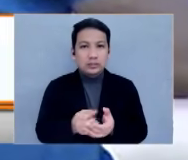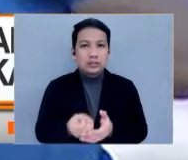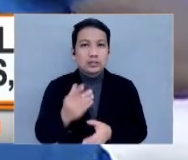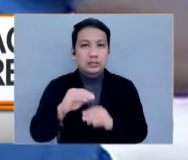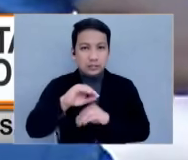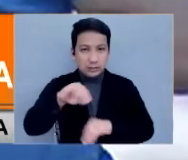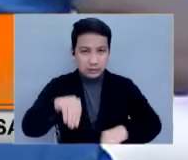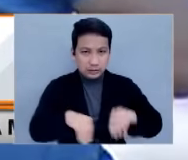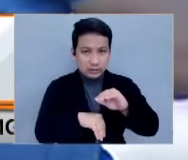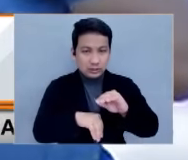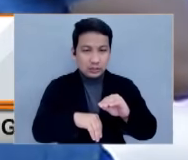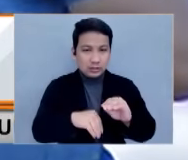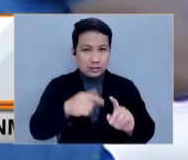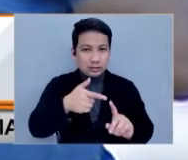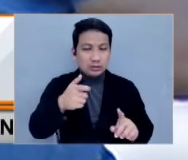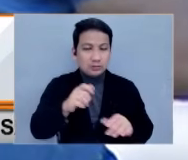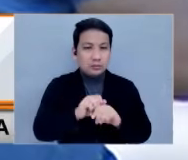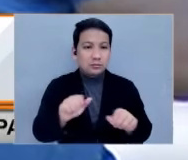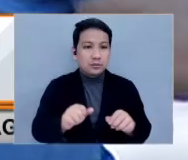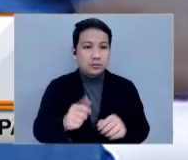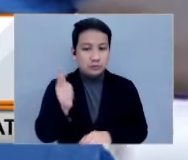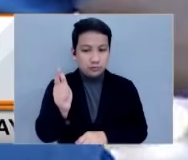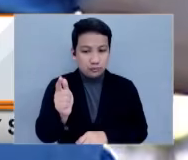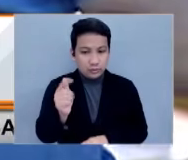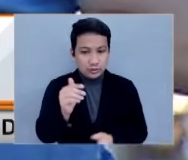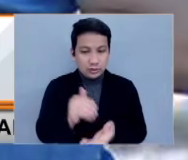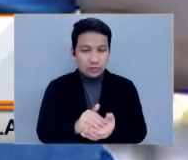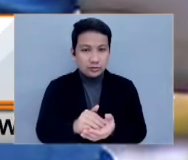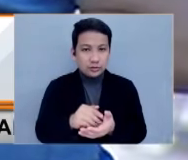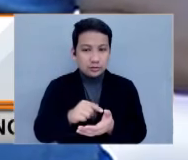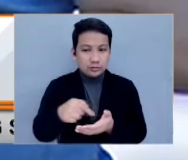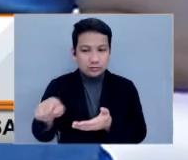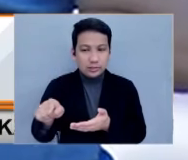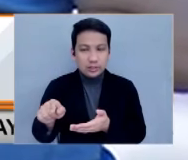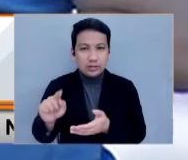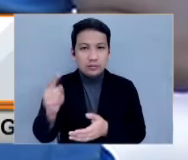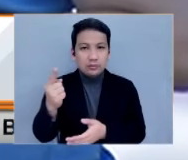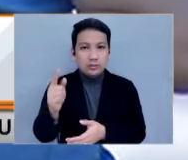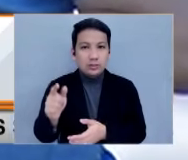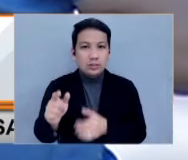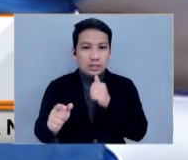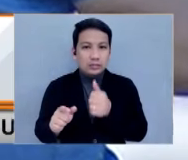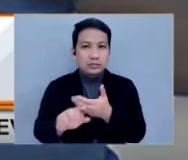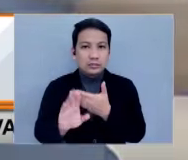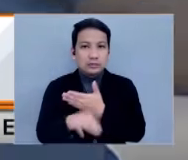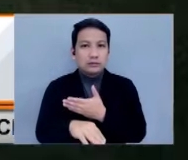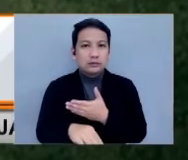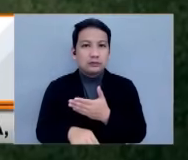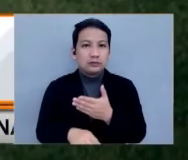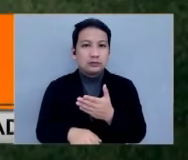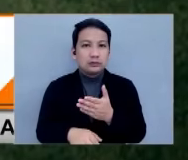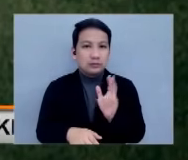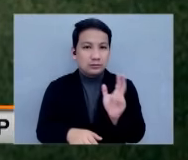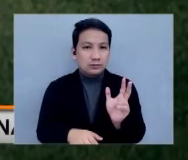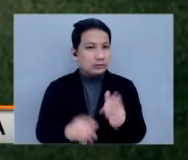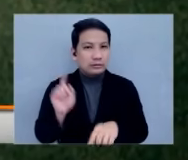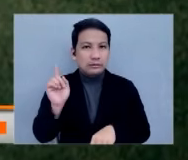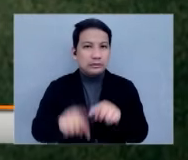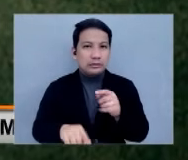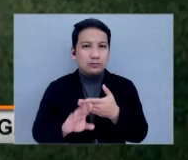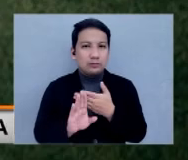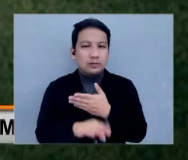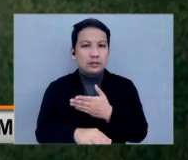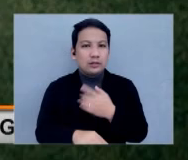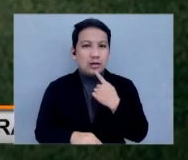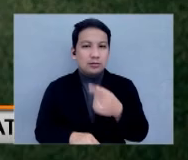tutumbang biktima. 20,000 piso ang ibinayad na pauna at hindi na raw ibinigay ang natitirang balanse. Base sa salaysay